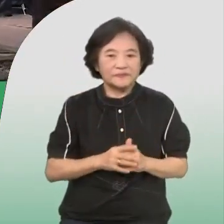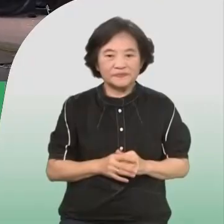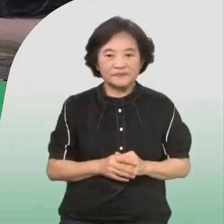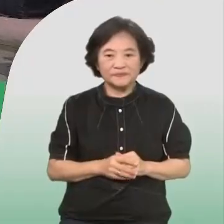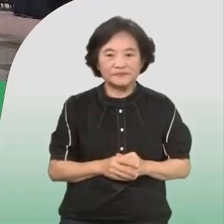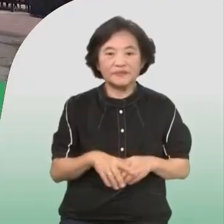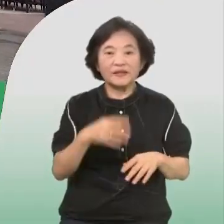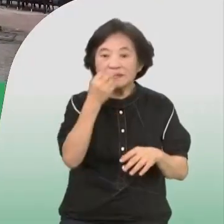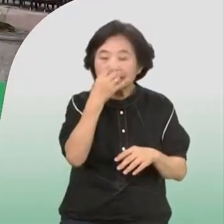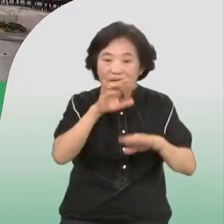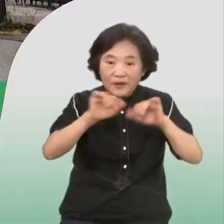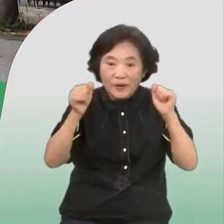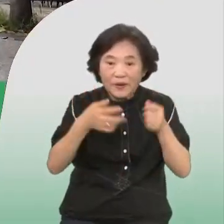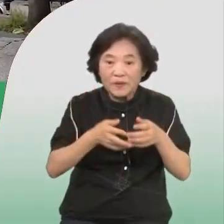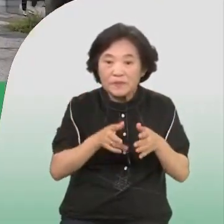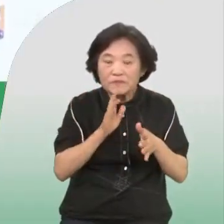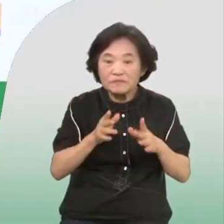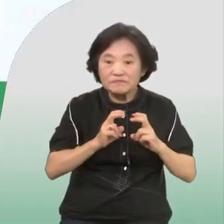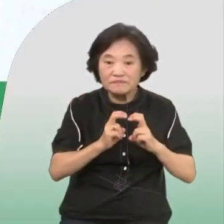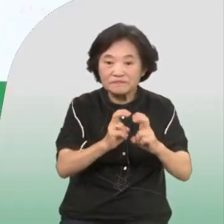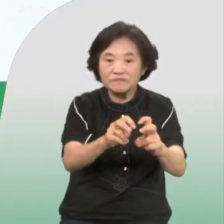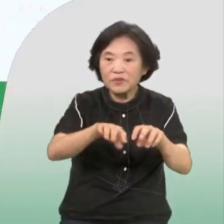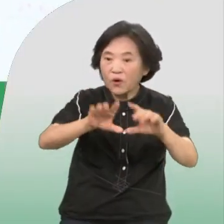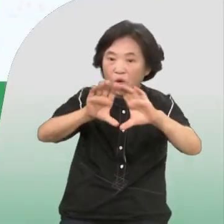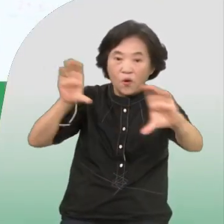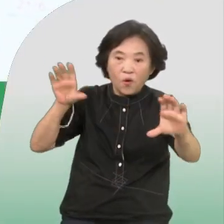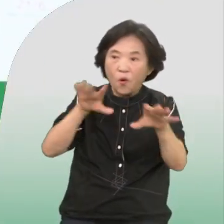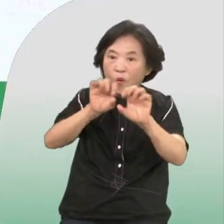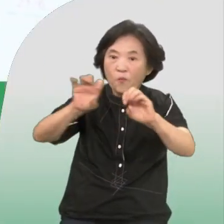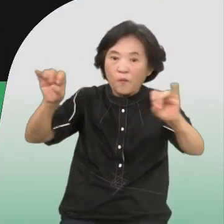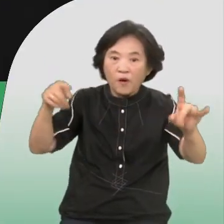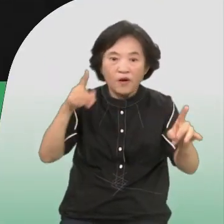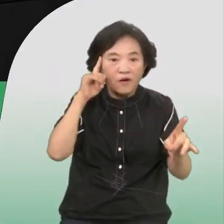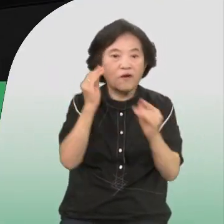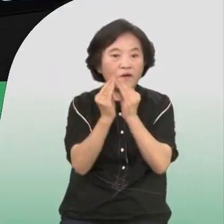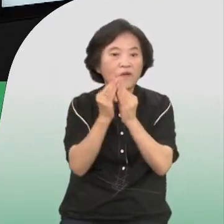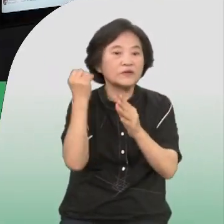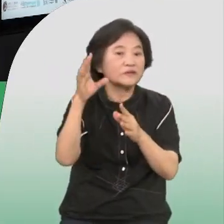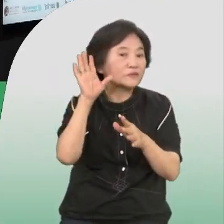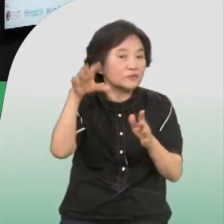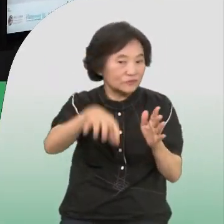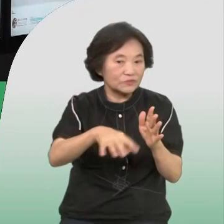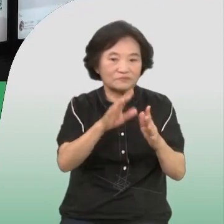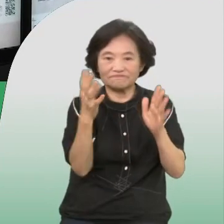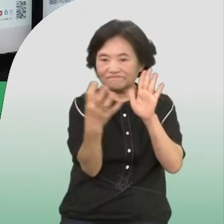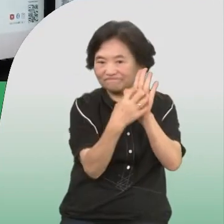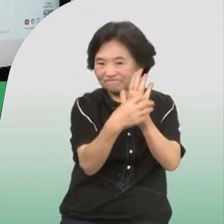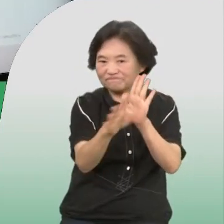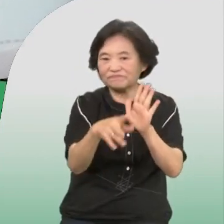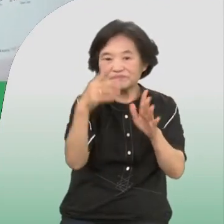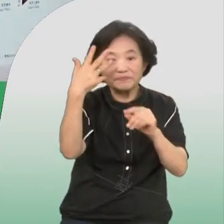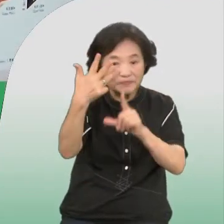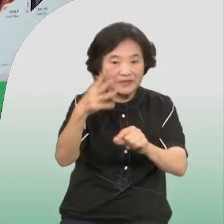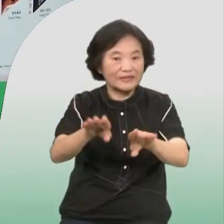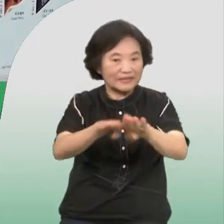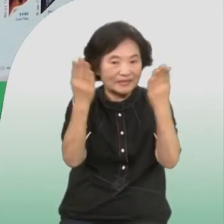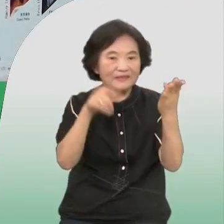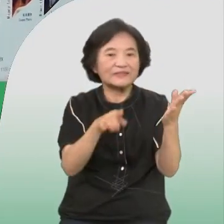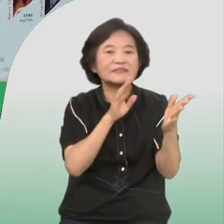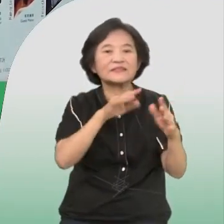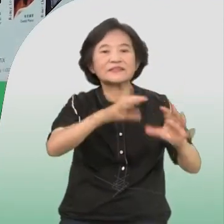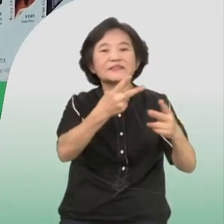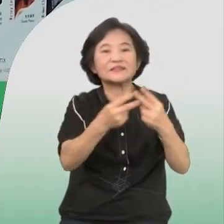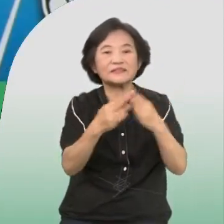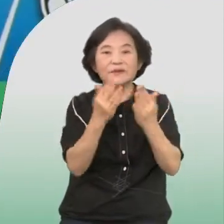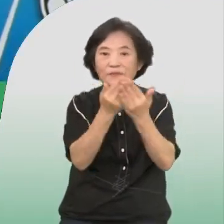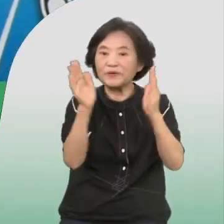来到香港的地铁，两片的电子广告看板，突然是新闻出刊等，本年七月度突然登场的世界客家